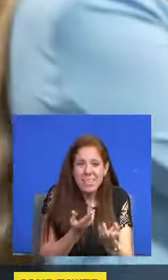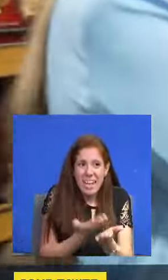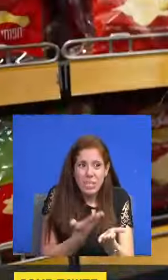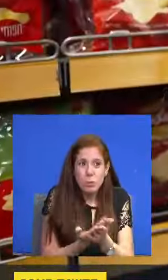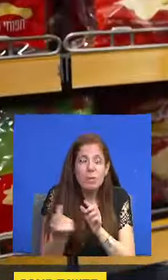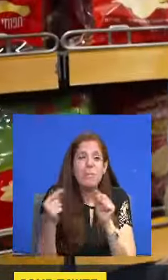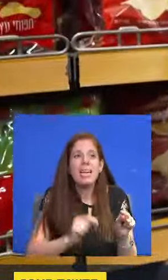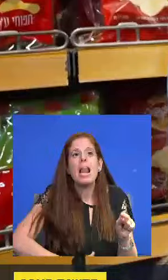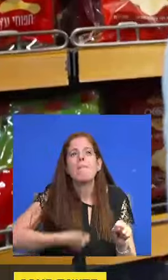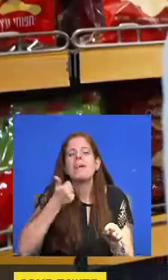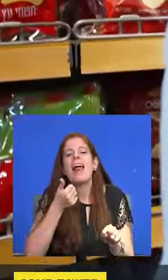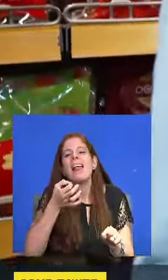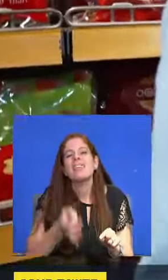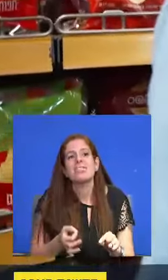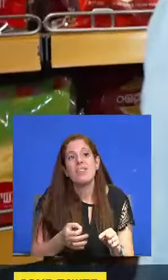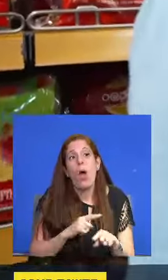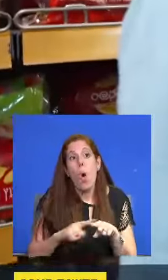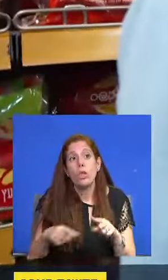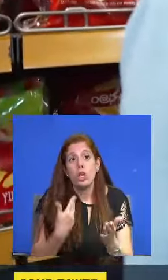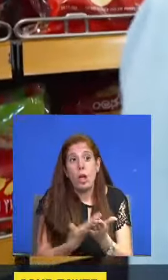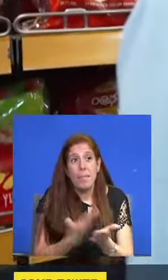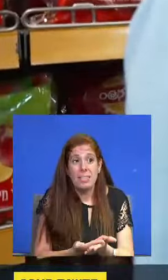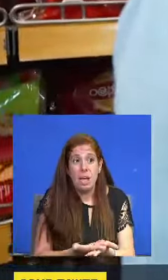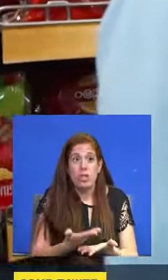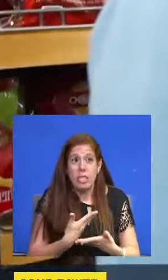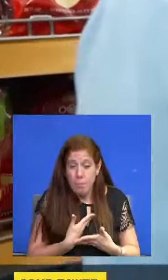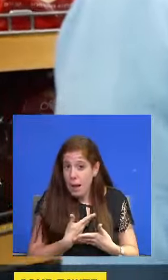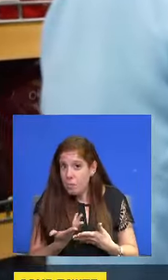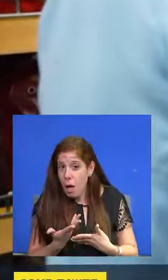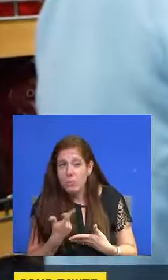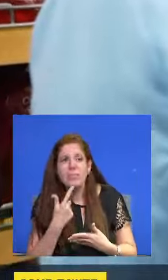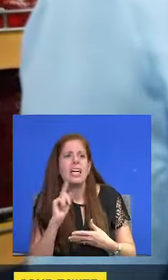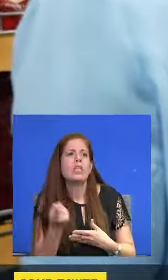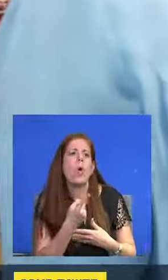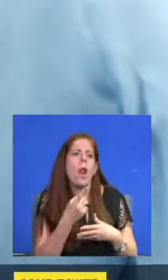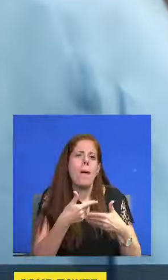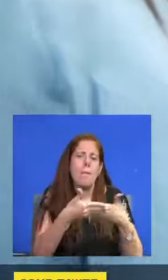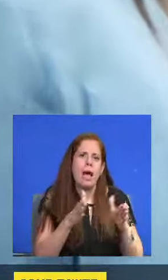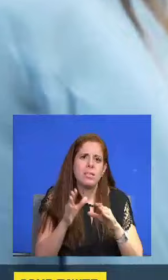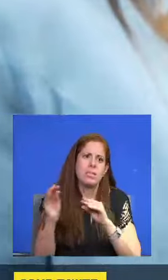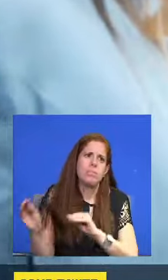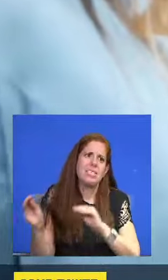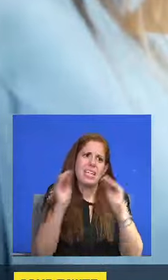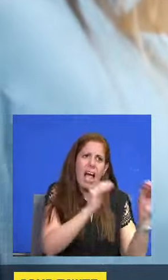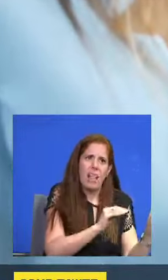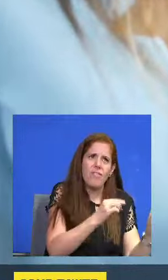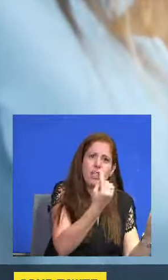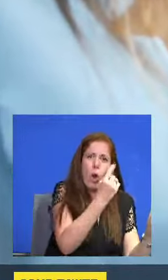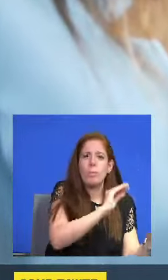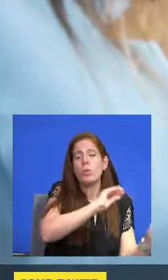למנהלת הסניף. החודש ההמלצה שקיבלת למחלקת החטיפים הייתה? להעביר את כל המארזים לצד אחד ואת כל הבודדים לצד